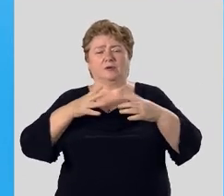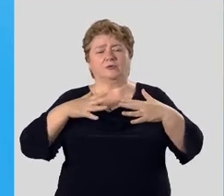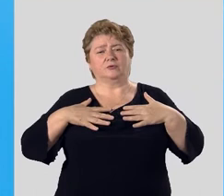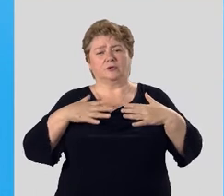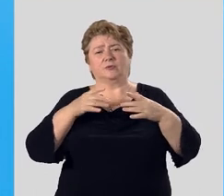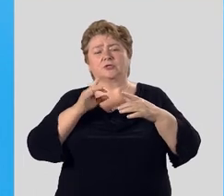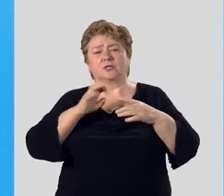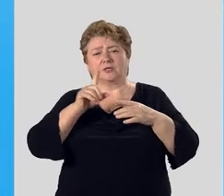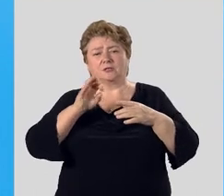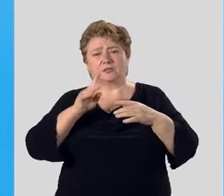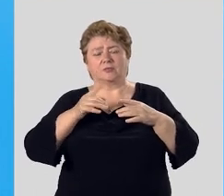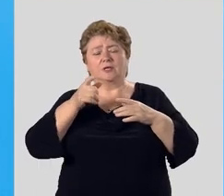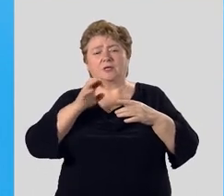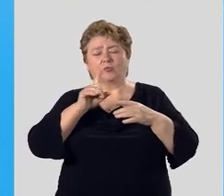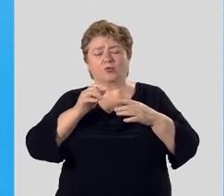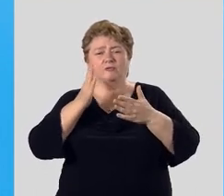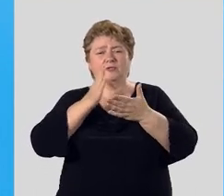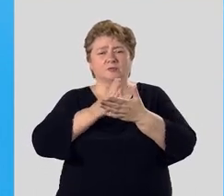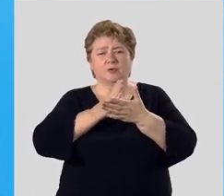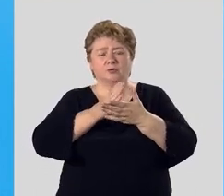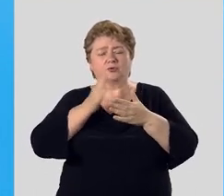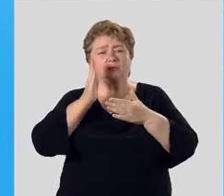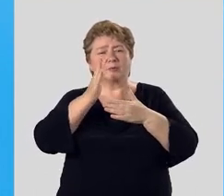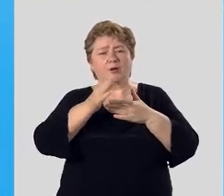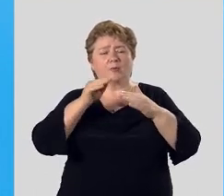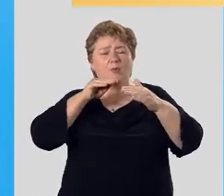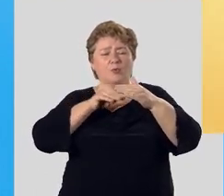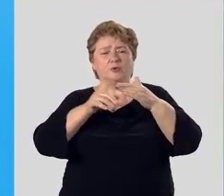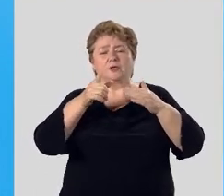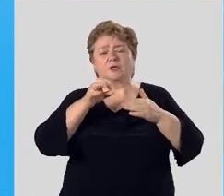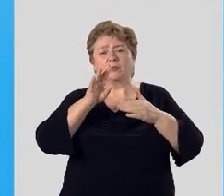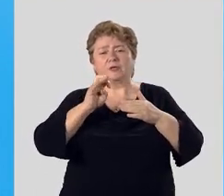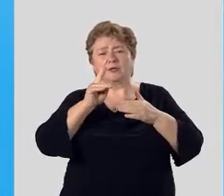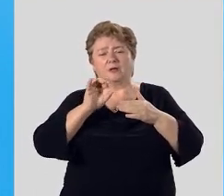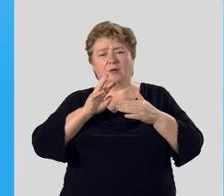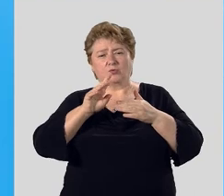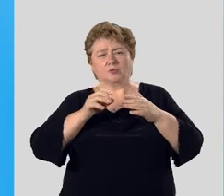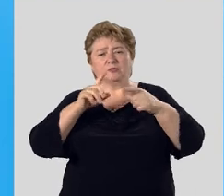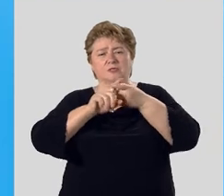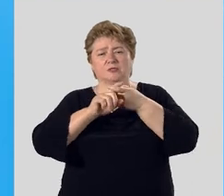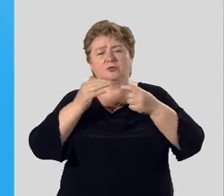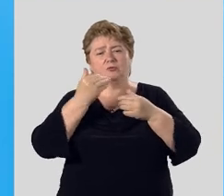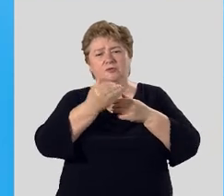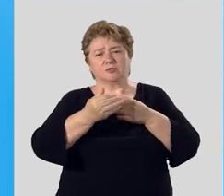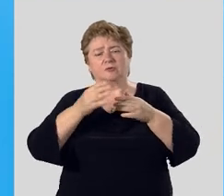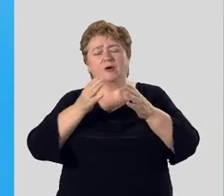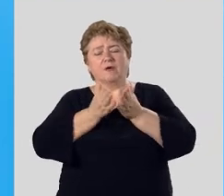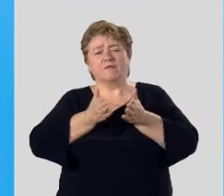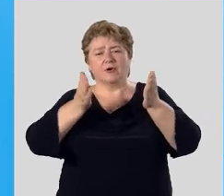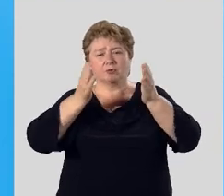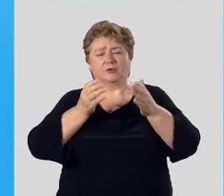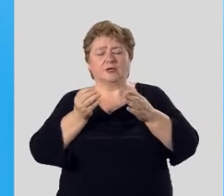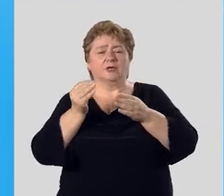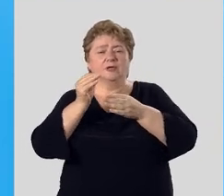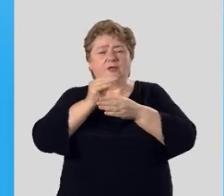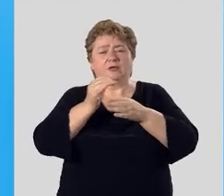железами. Гипофиз расположен прямо под гипоталамусом и соединен с ним воронкой